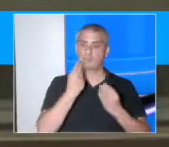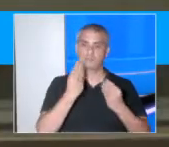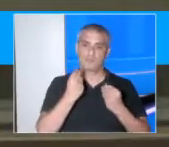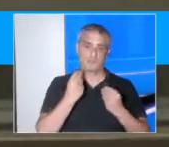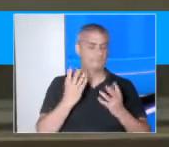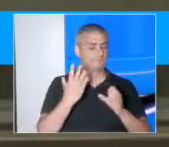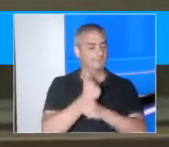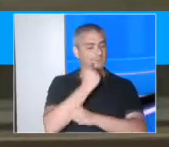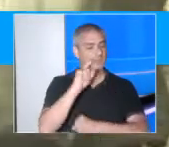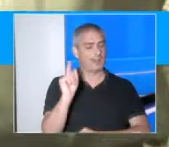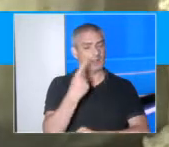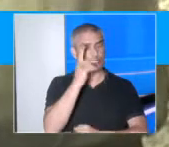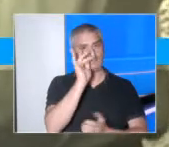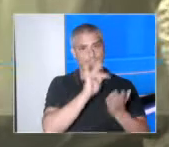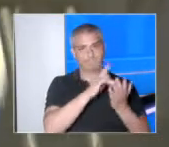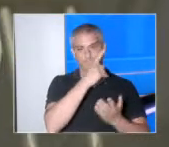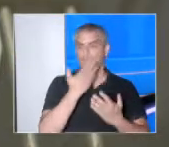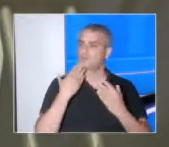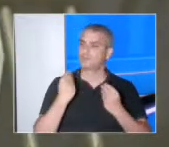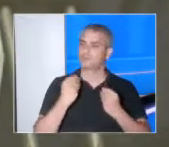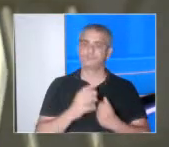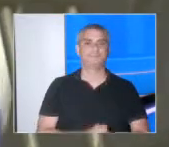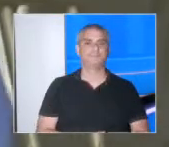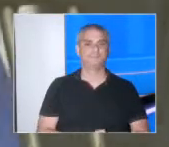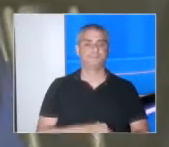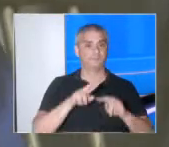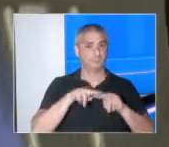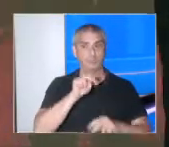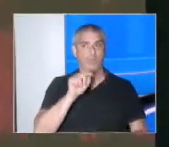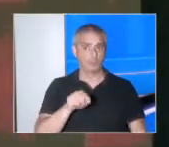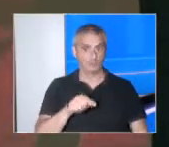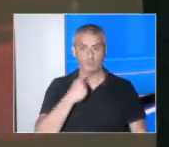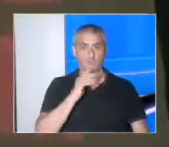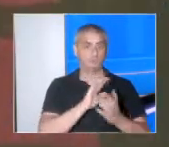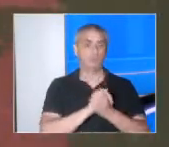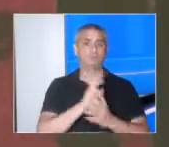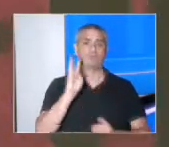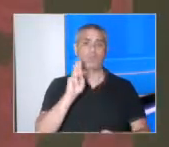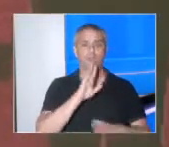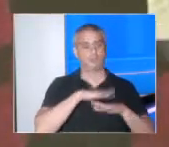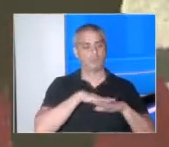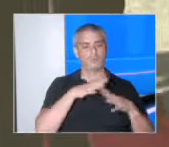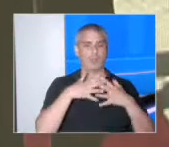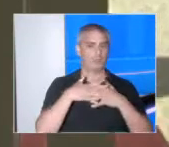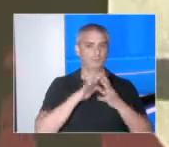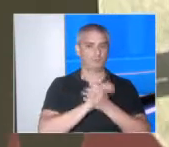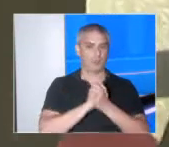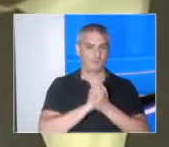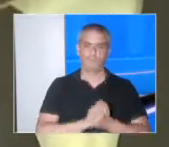איתנו, ובהצלחה לכולכם שם. תודה, יניר. תודה. נשארים בעניין הזה, אומרים שלום לשמואל רוזנר, מומחה לארצות הברית, שלום